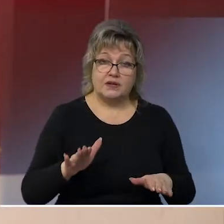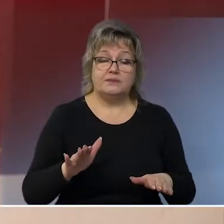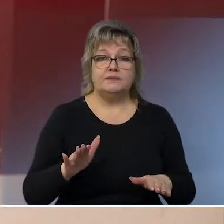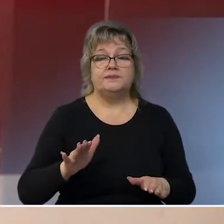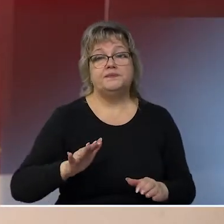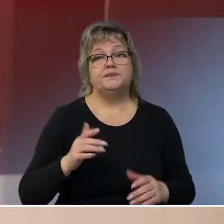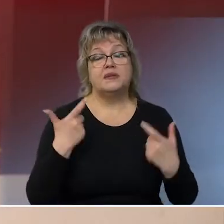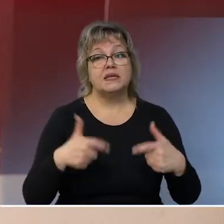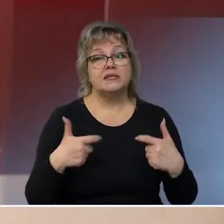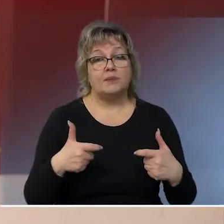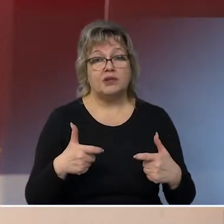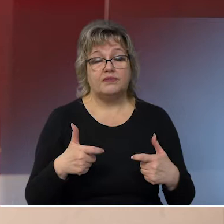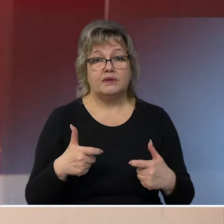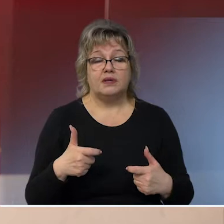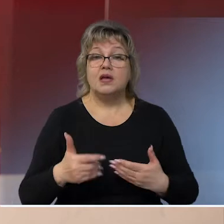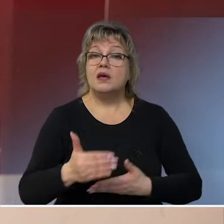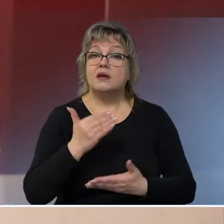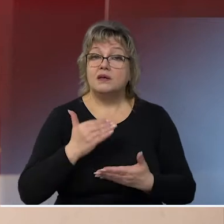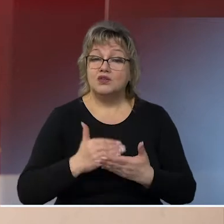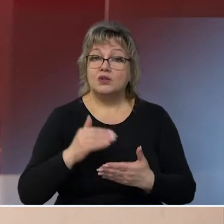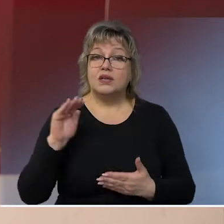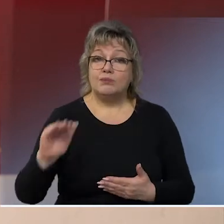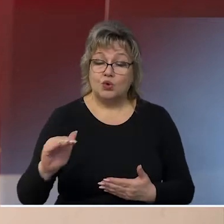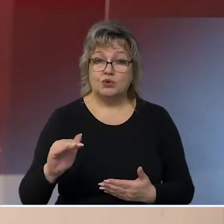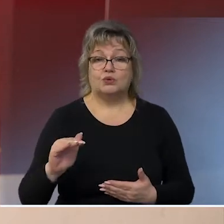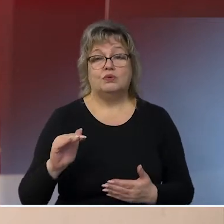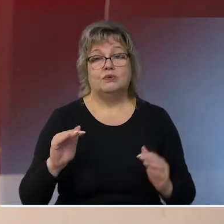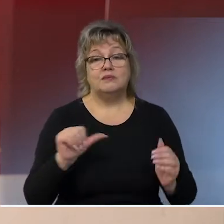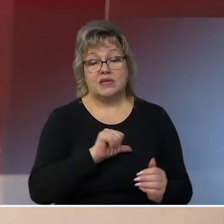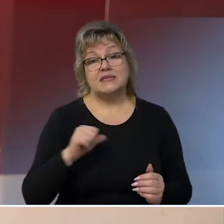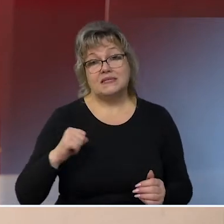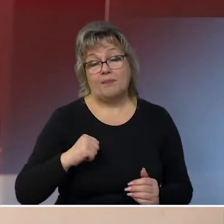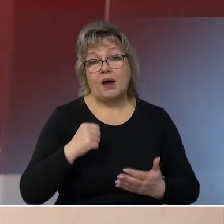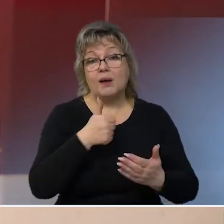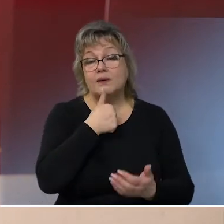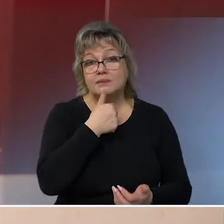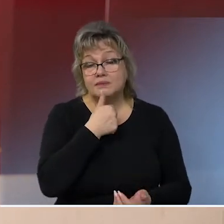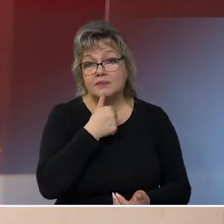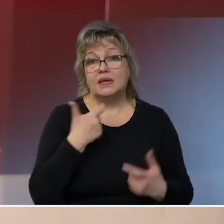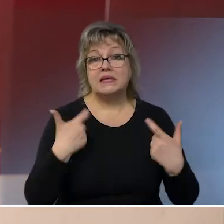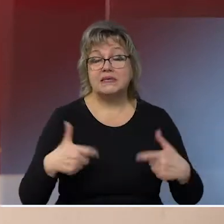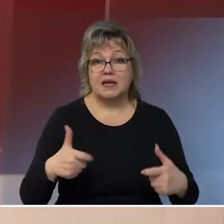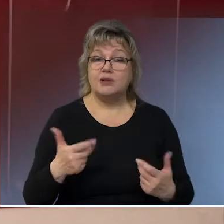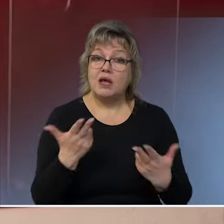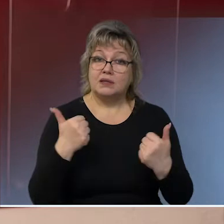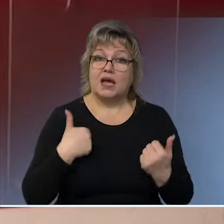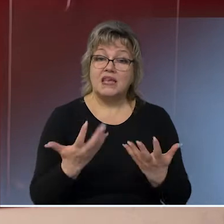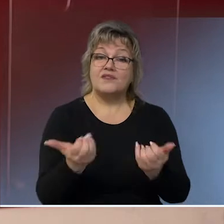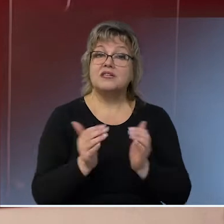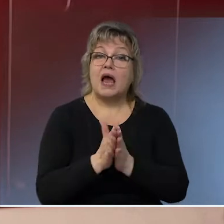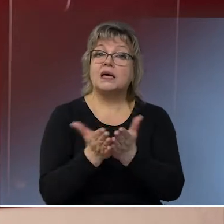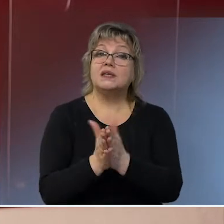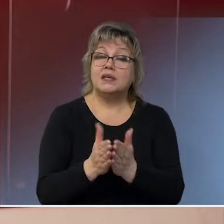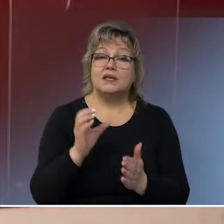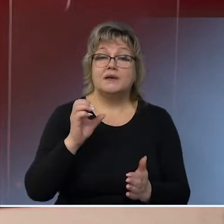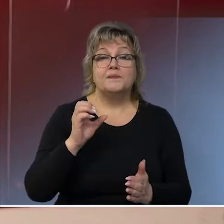почувствовать атмосферу экзамена, рассказать ребенку, ну, чтобы меньше как бы боялась она этого экзамена. Да, я взяла